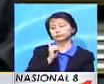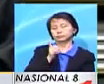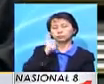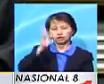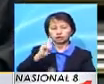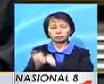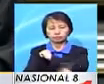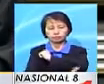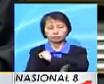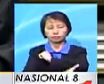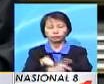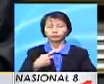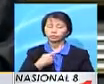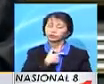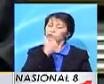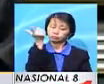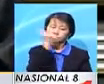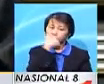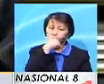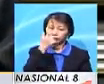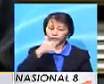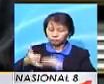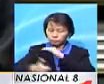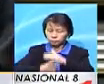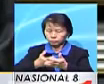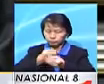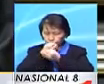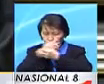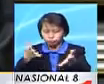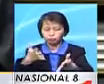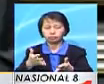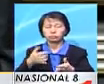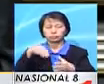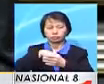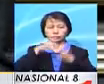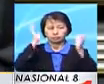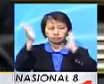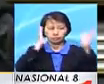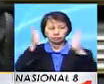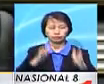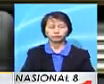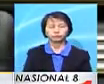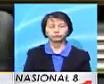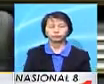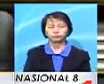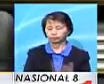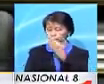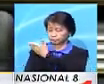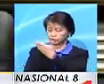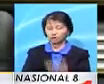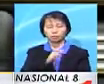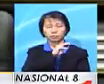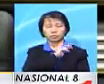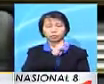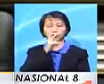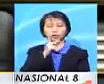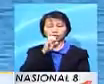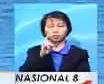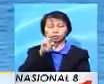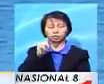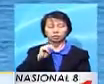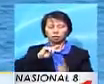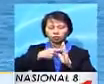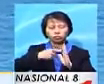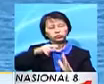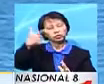akan dilakukan, dan kita tidak mahu pencerobohan dilakukan pada negara kita. Terima kasih. Beliau yang juga Menteri Dalam Negeri menambah antara